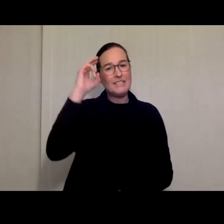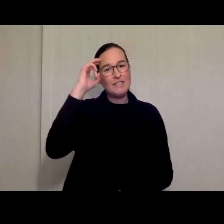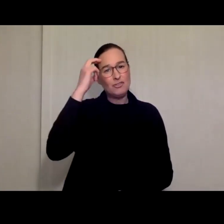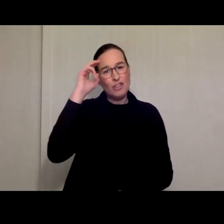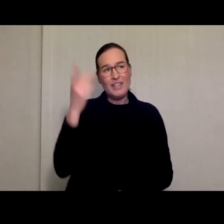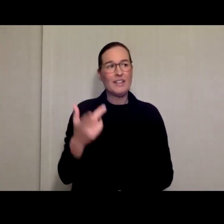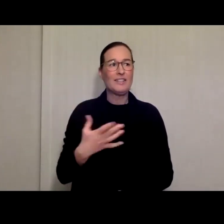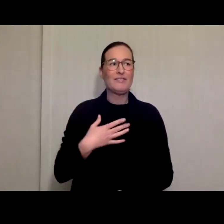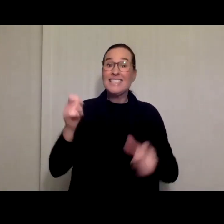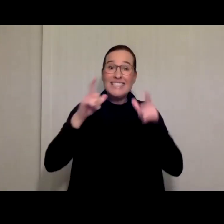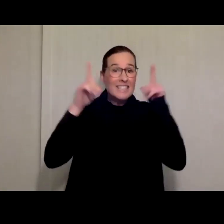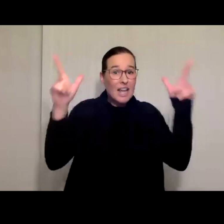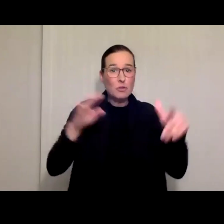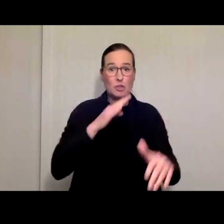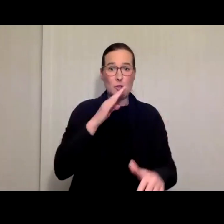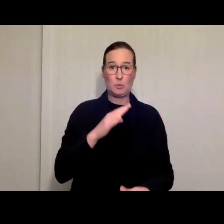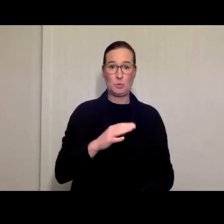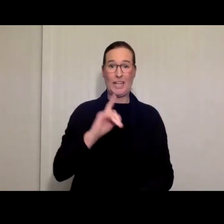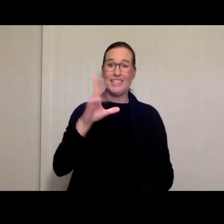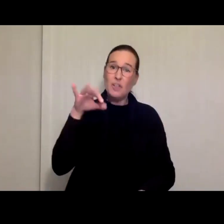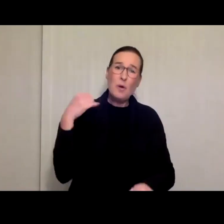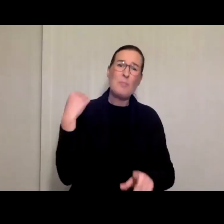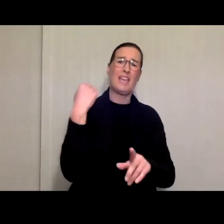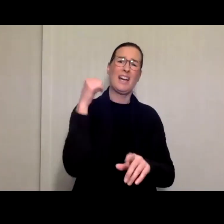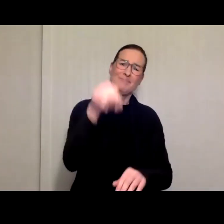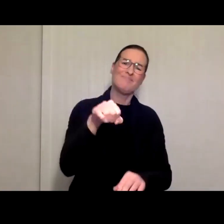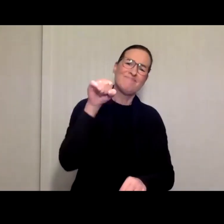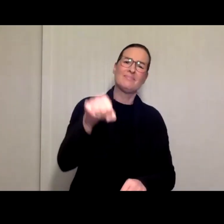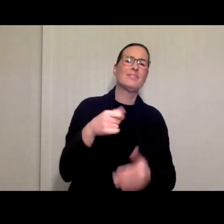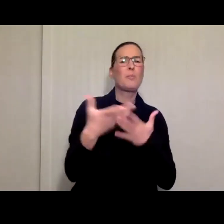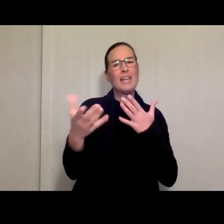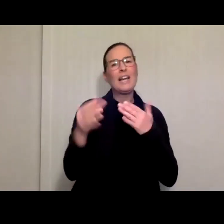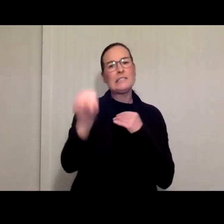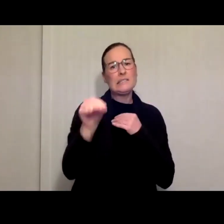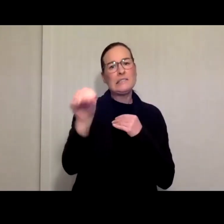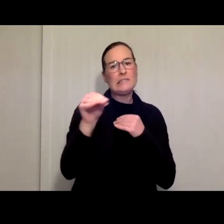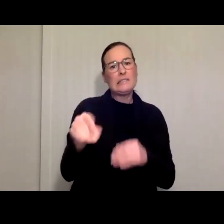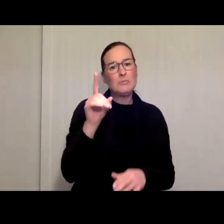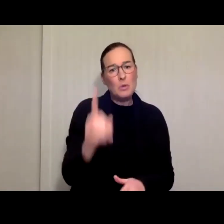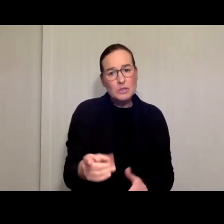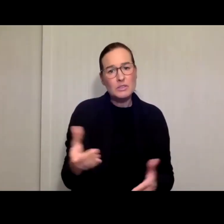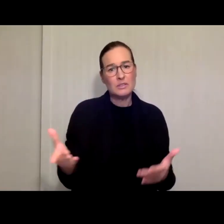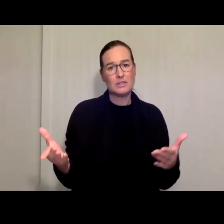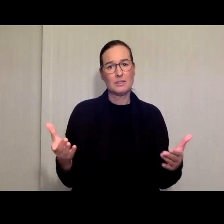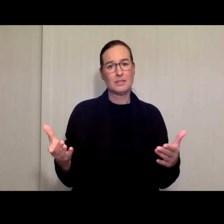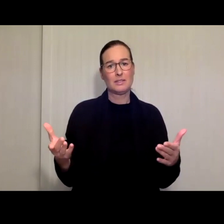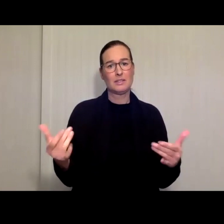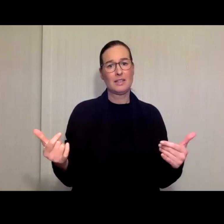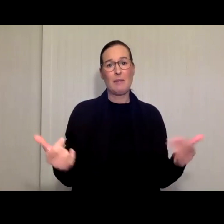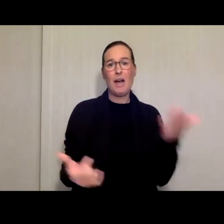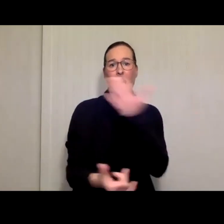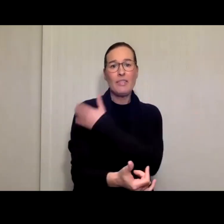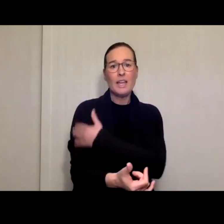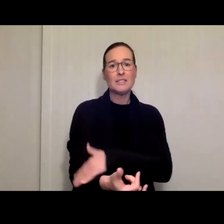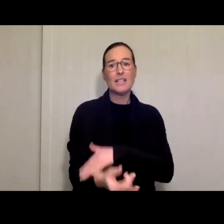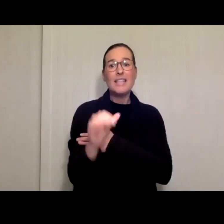genug, war ich nicht deutlich genug, hätte ich das noch klarer formulieren müssen? Aber auf der anderen Seite ist es halt auch so, dass wir zum allerersten